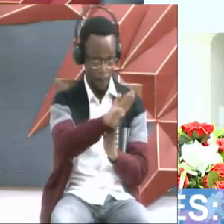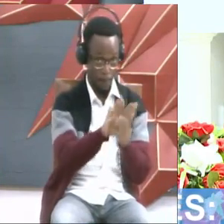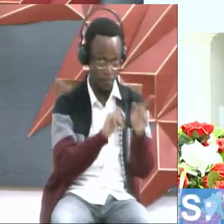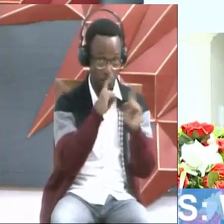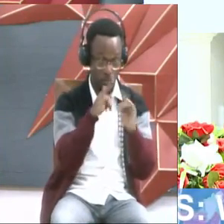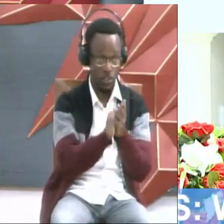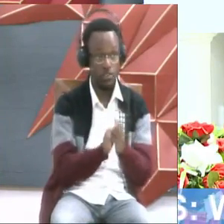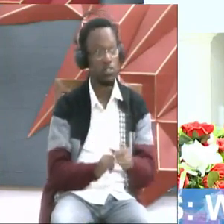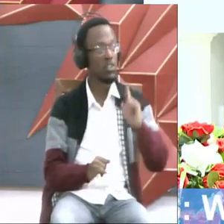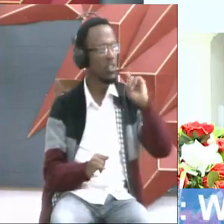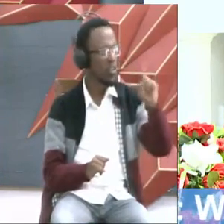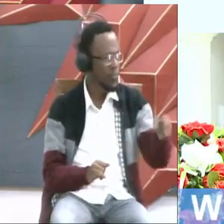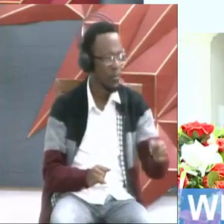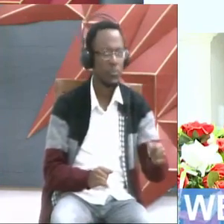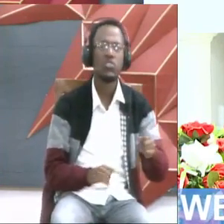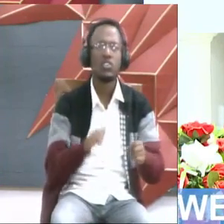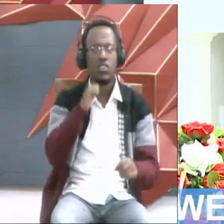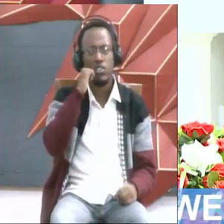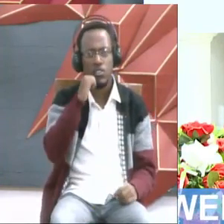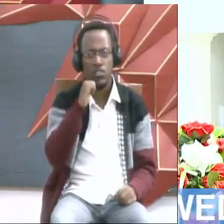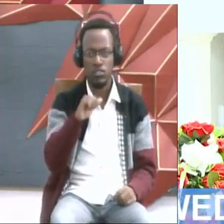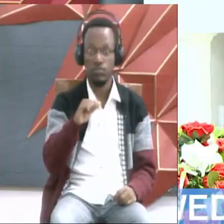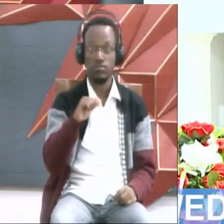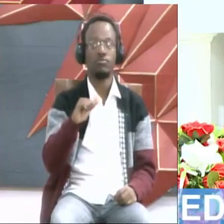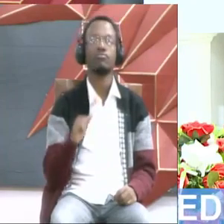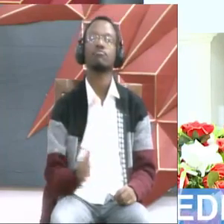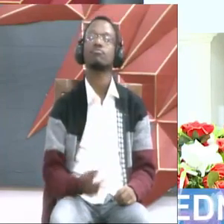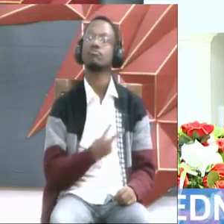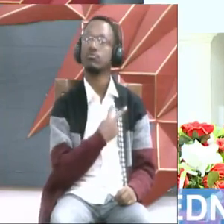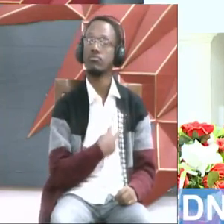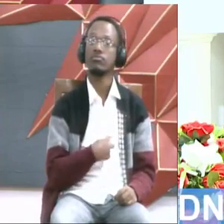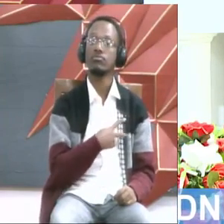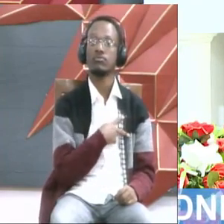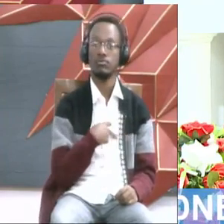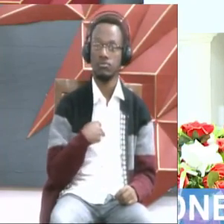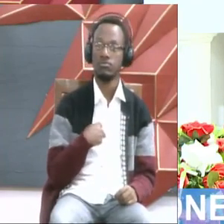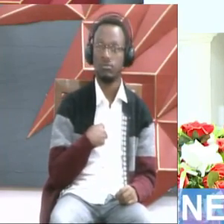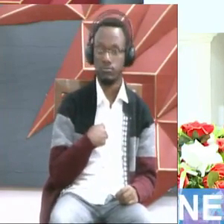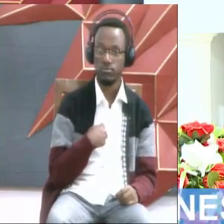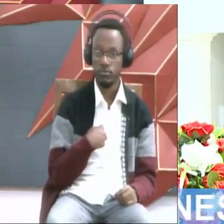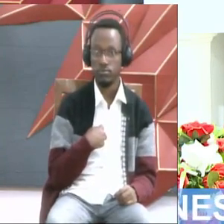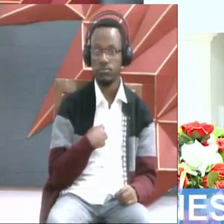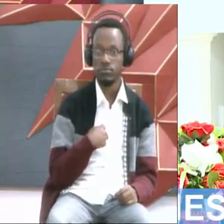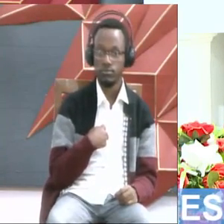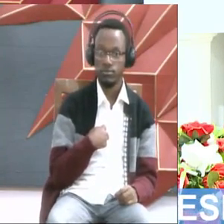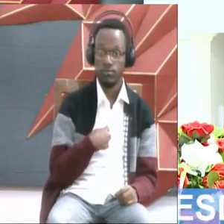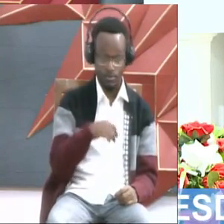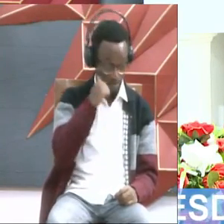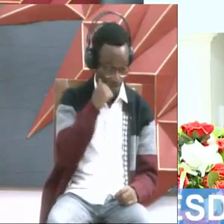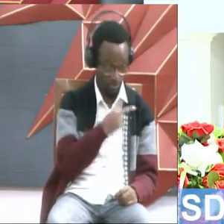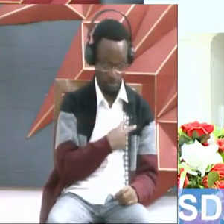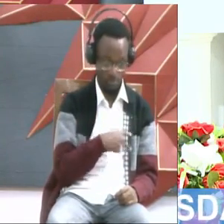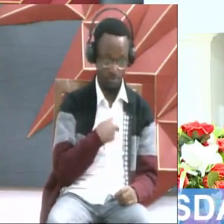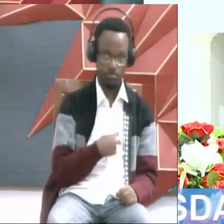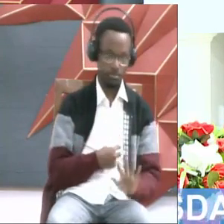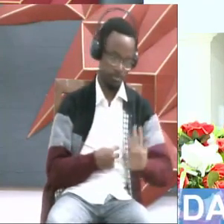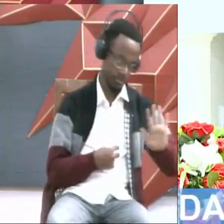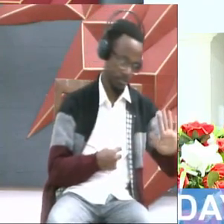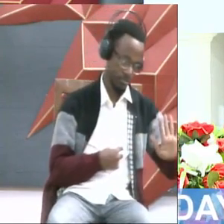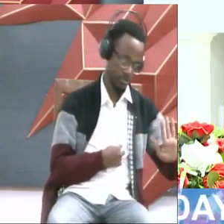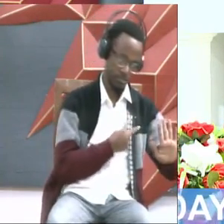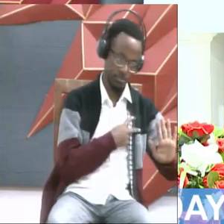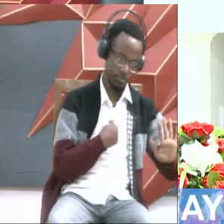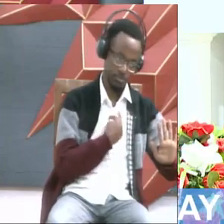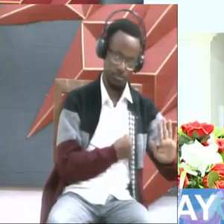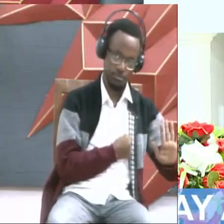zari nkumi cumi. C'était 10 vierges. Zari nkumi cumi. C'était 10 vierges. Zari zitanu z'ubwenge. Il y avait